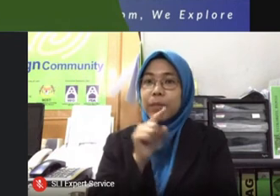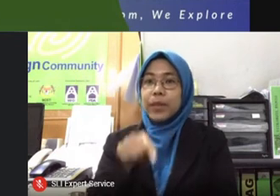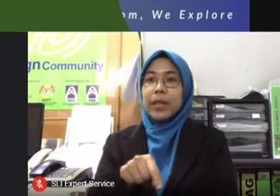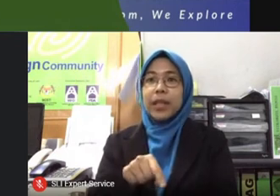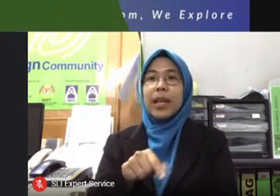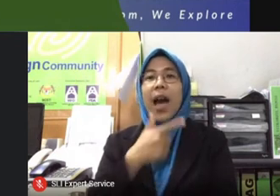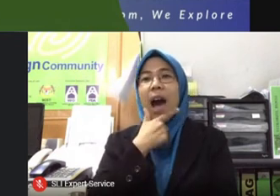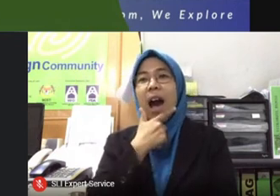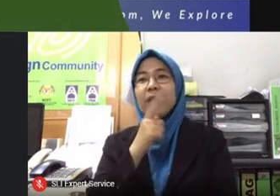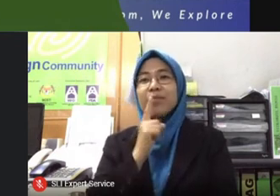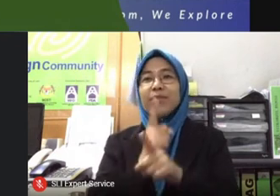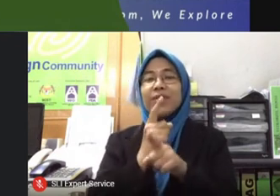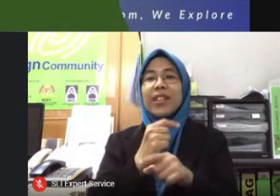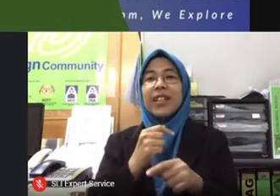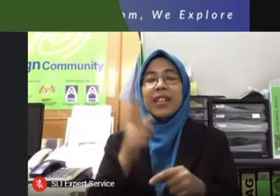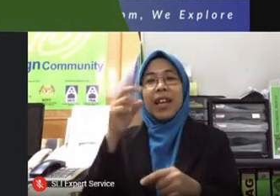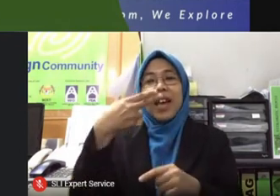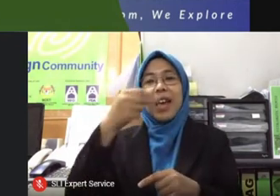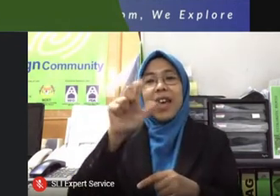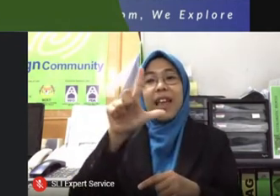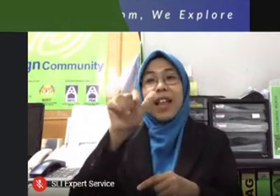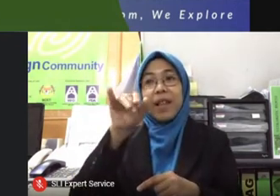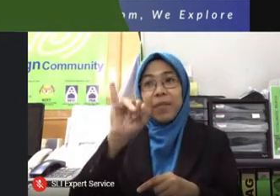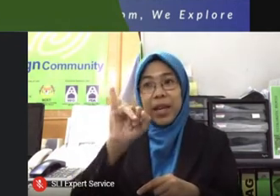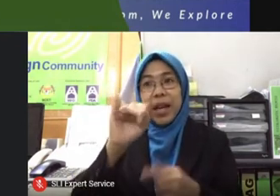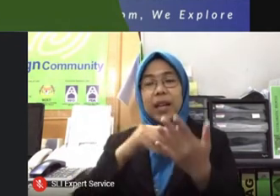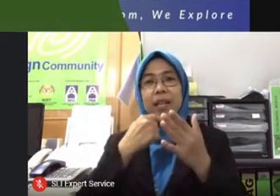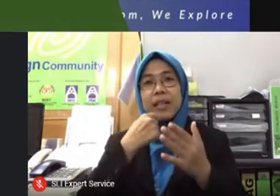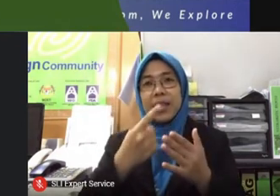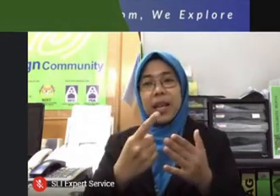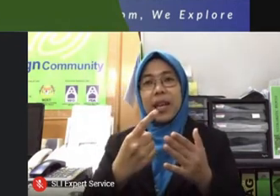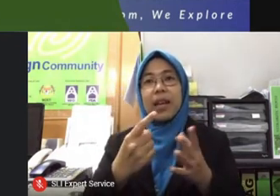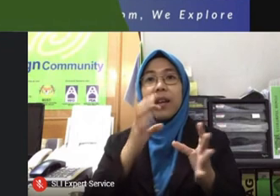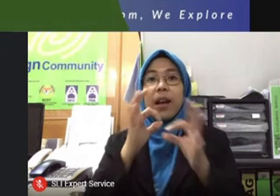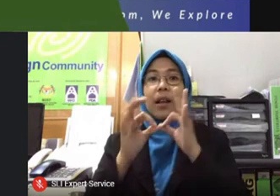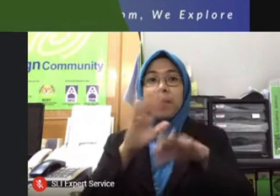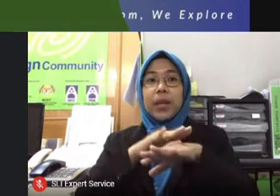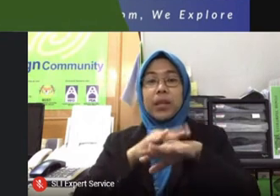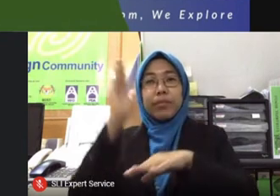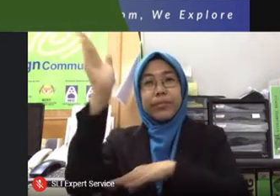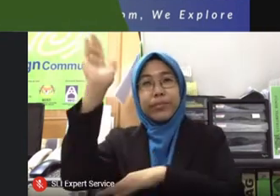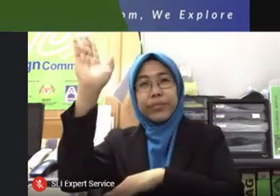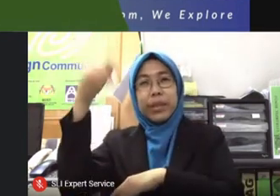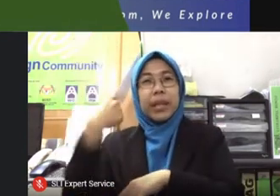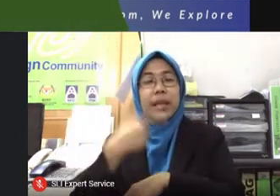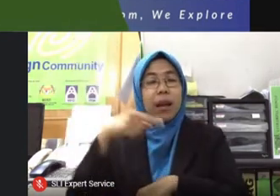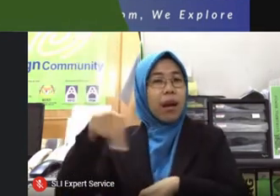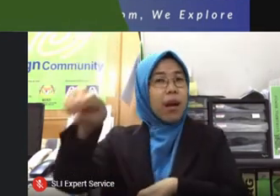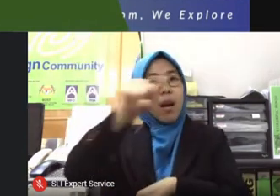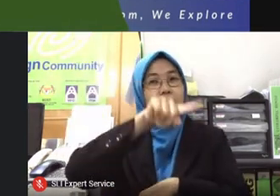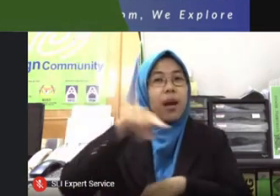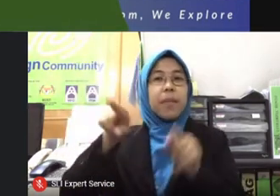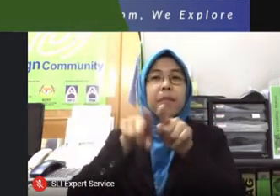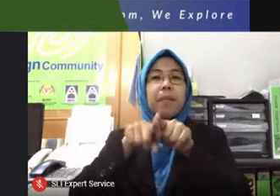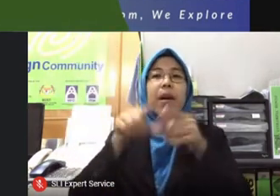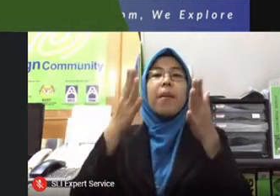love. Dari Cik Helmi. Ada orang pernah sarankan semasa beri speech tu, kita anggap semua audience tunggul